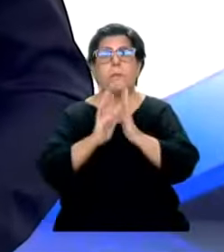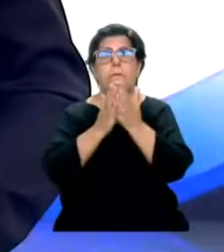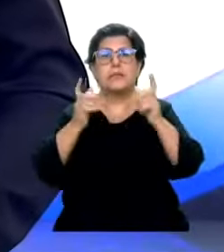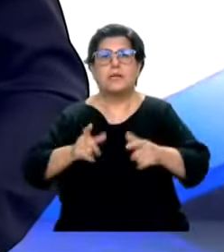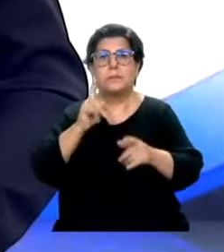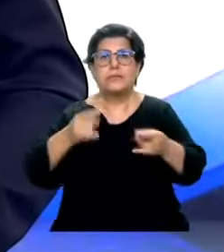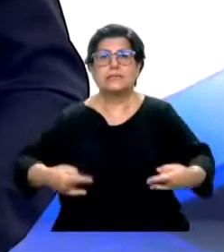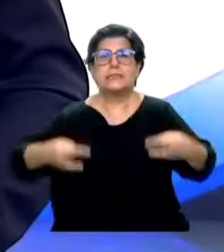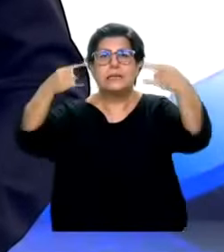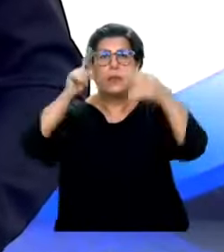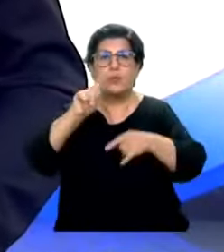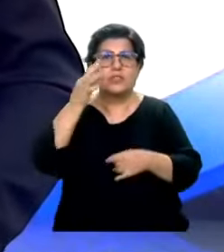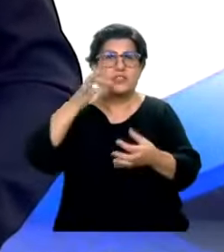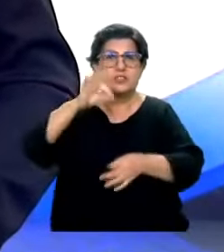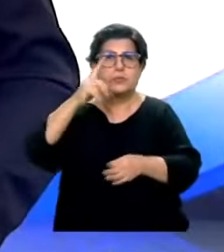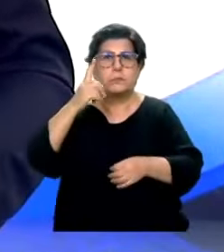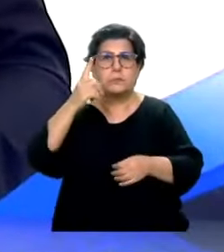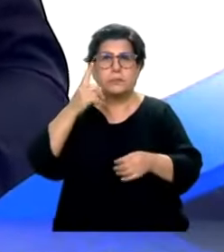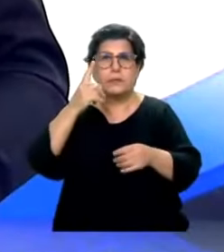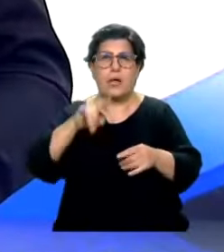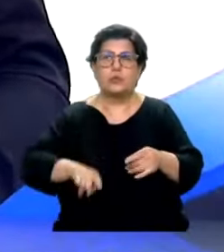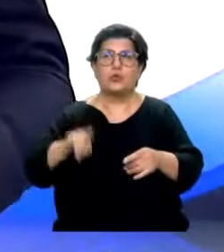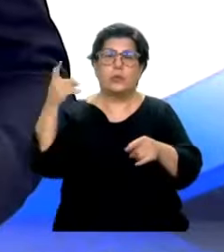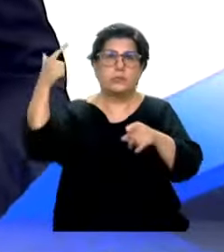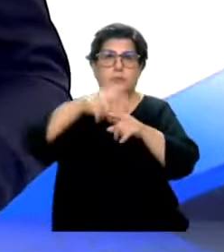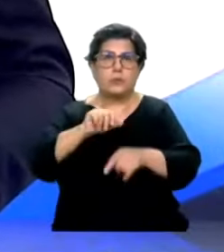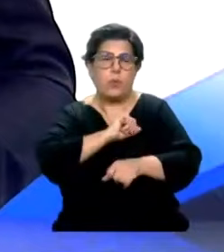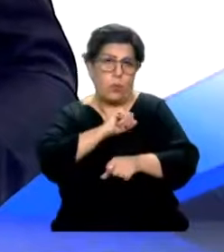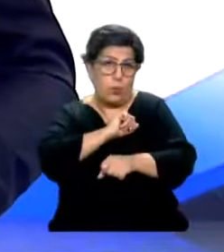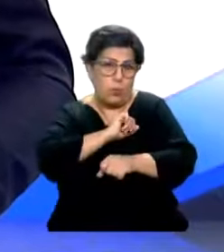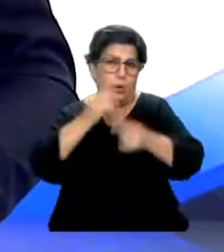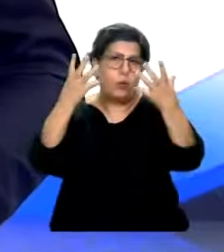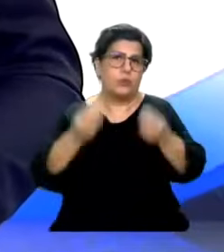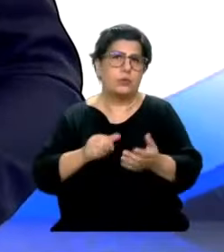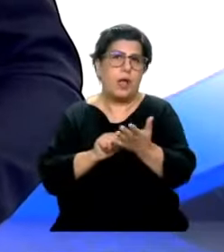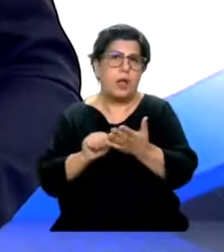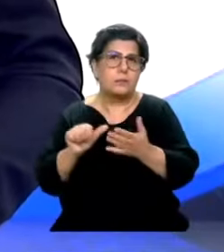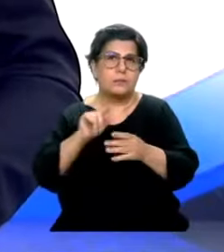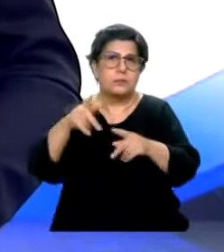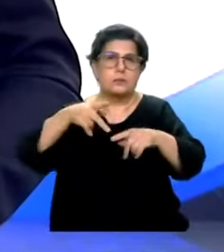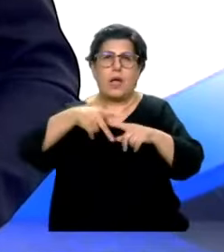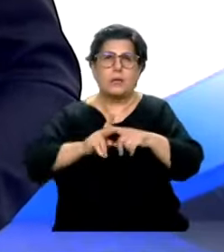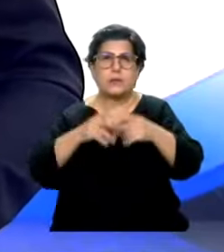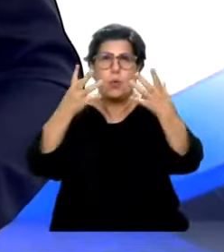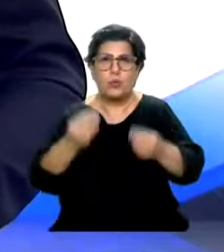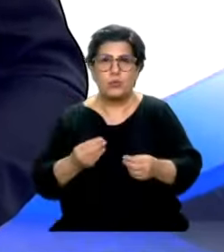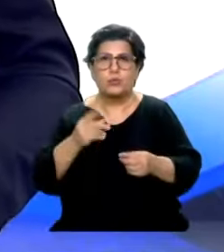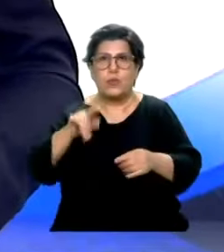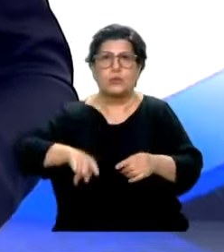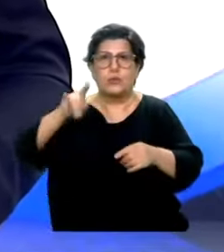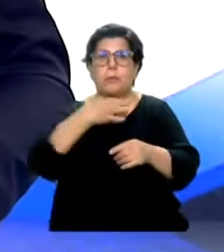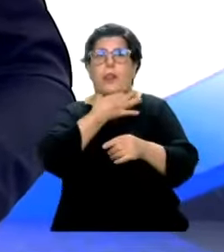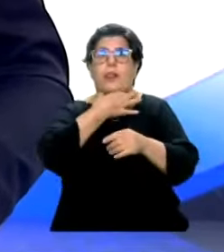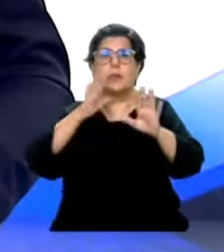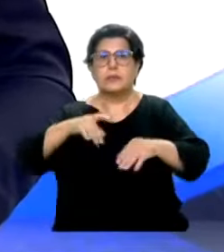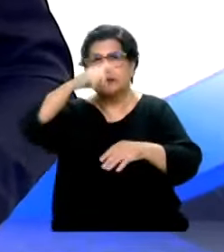Mersin'de bir sitede 10 kişi bir anda asansöre birlikte bindi. Korkulan da oldu. Hepsi arıza yapan asansörde mahsur kaldı.